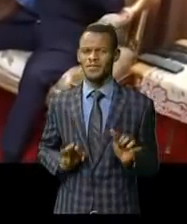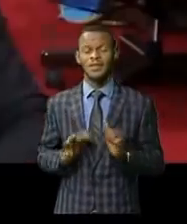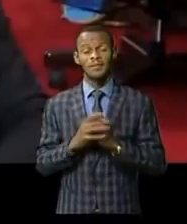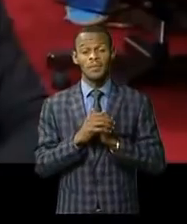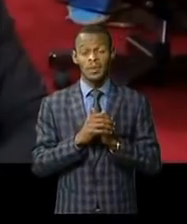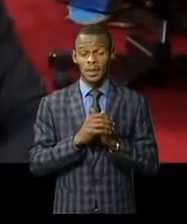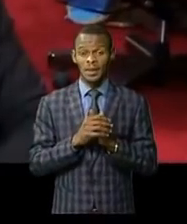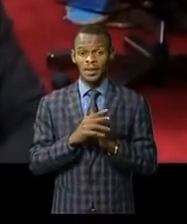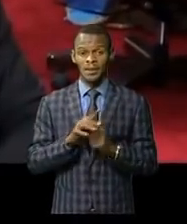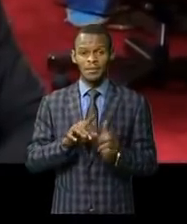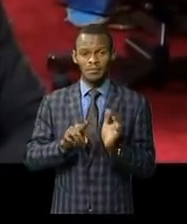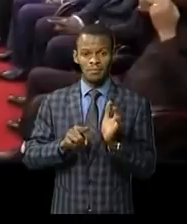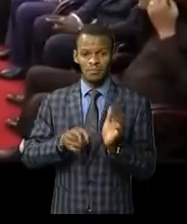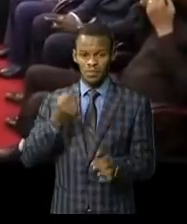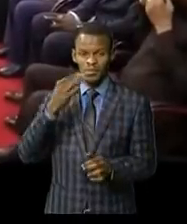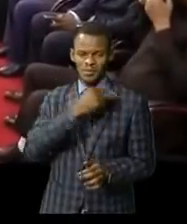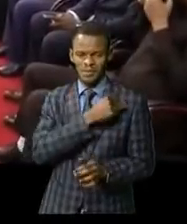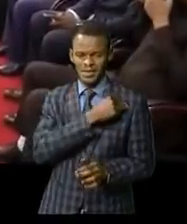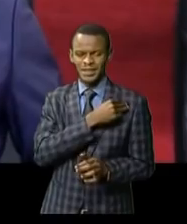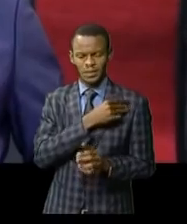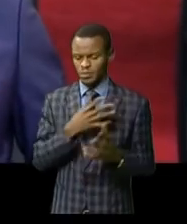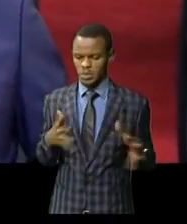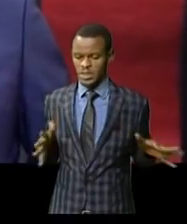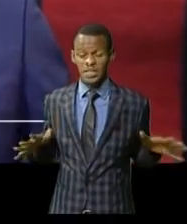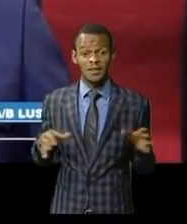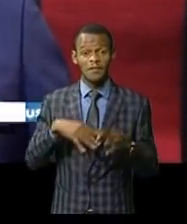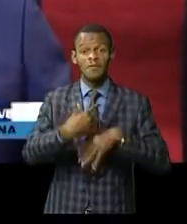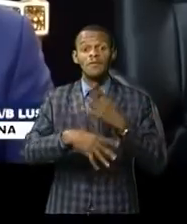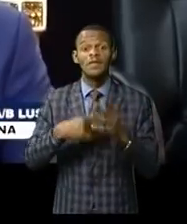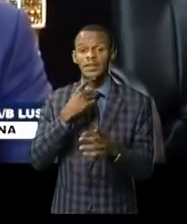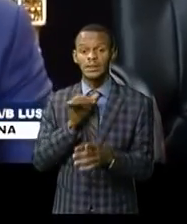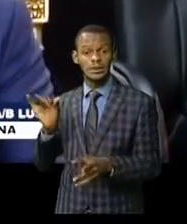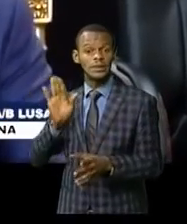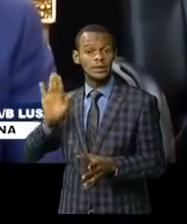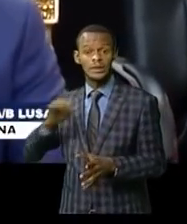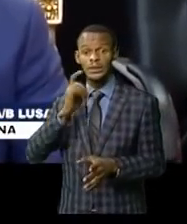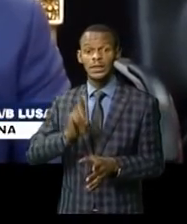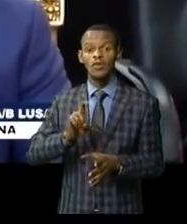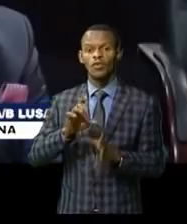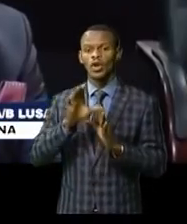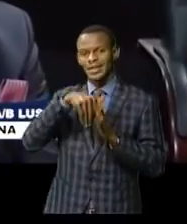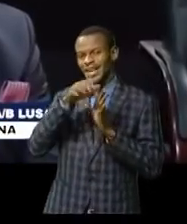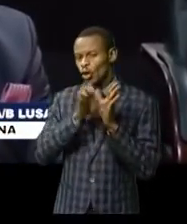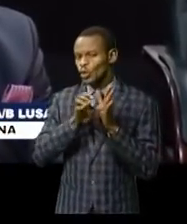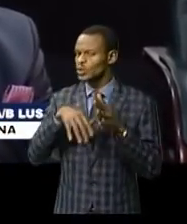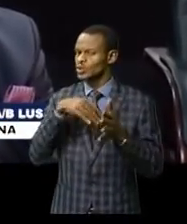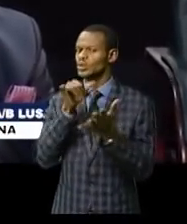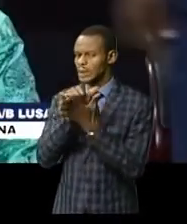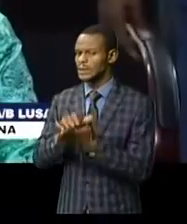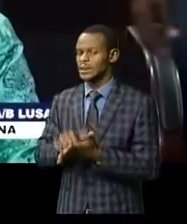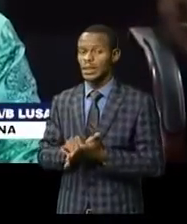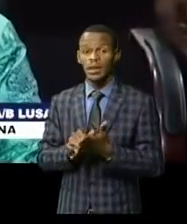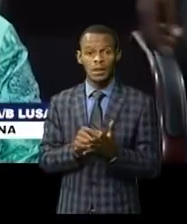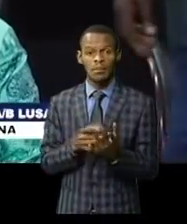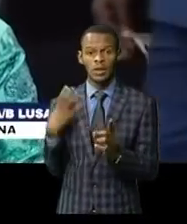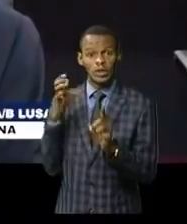l'exécutif national s'est pour sa part acquitté de ses devoirs constitutionnels. Il reste maintenant au Parlement de procéder à l'examen de ses